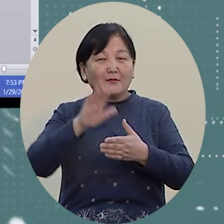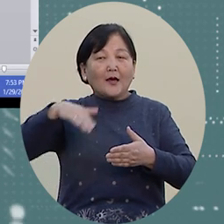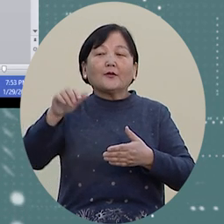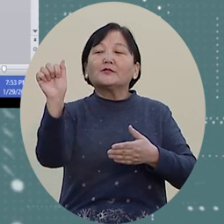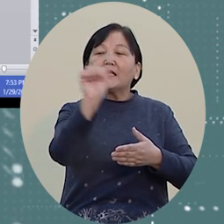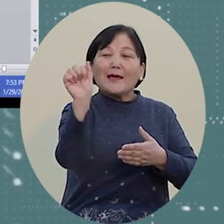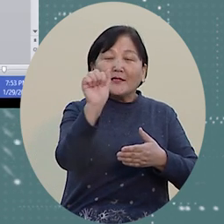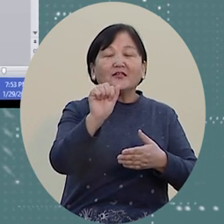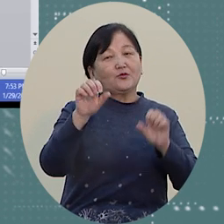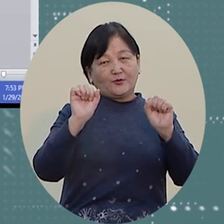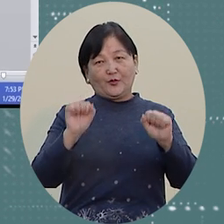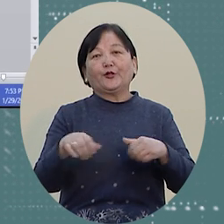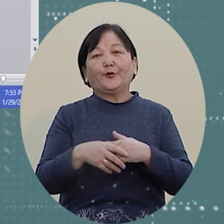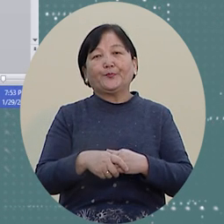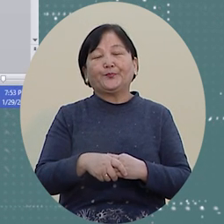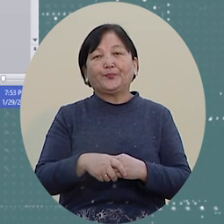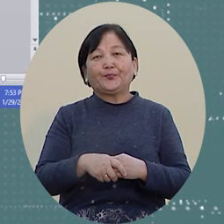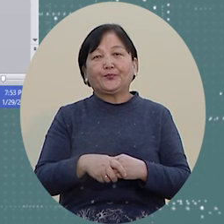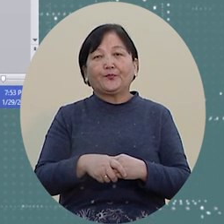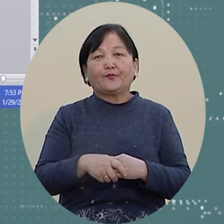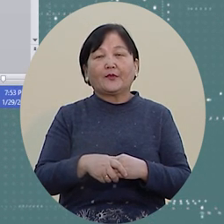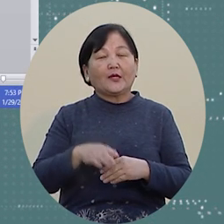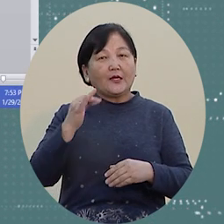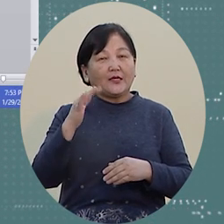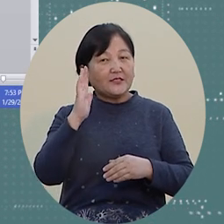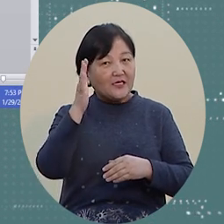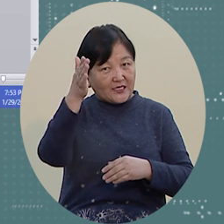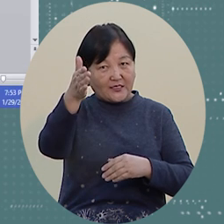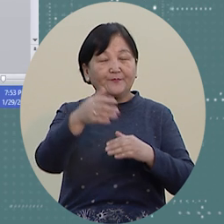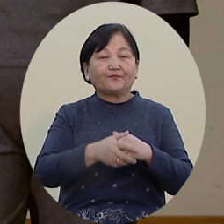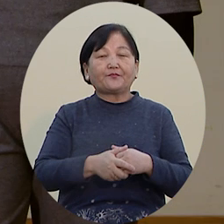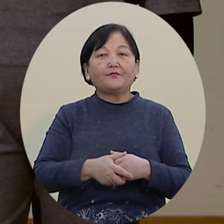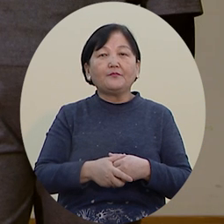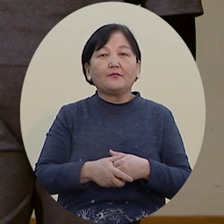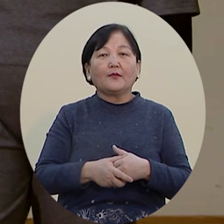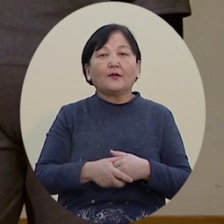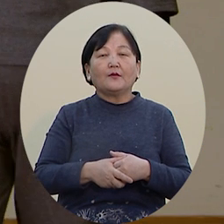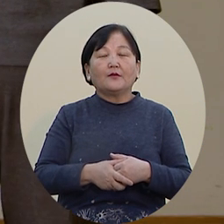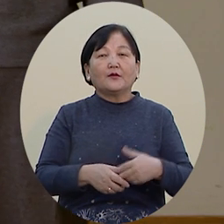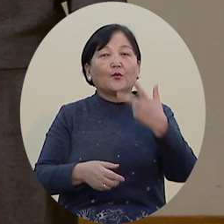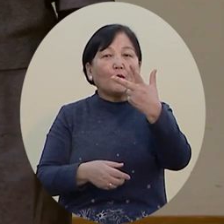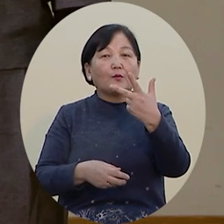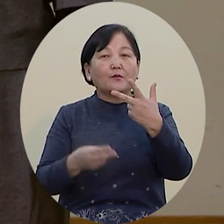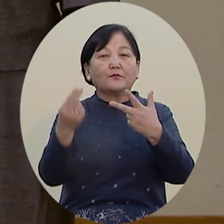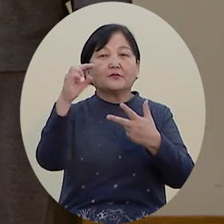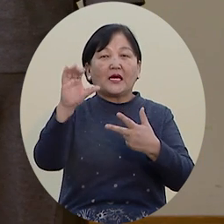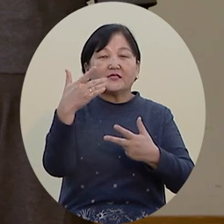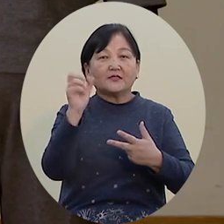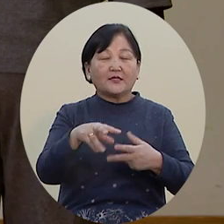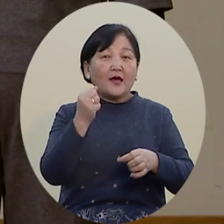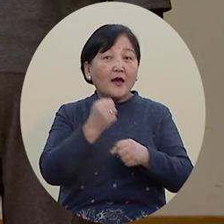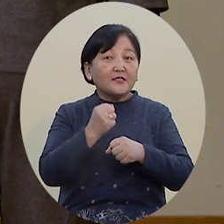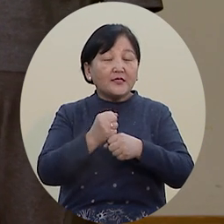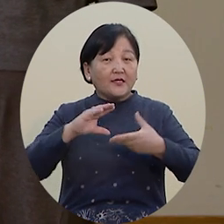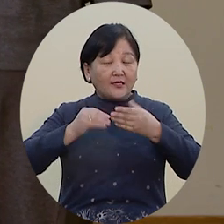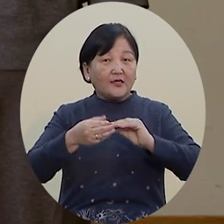нь бас арилгаж ус болно. За ингээд цаашаа явъя. За ер нь бол 3 дадлага ажлыг